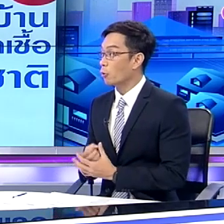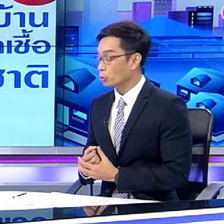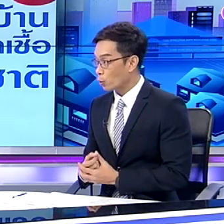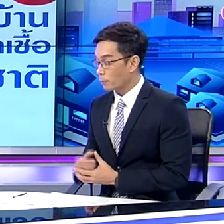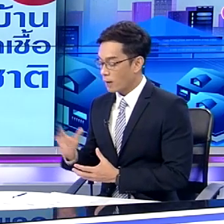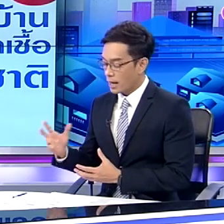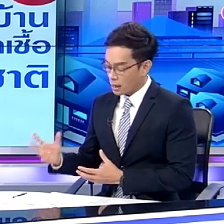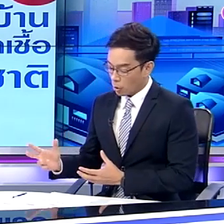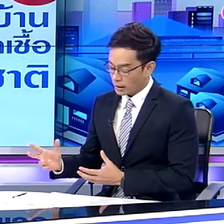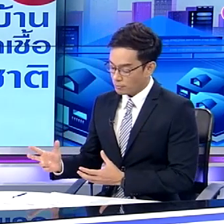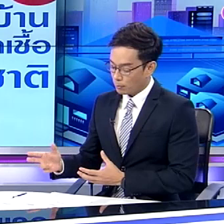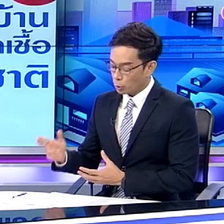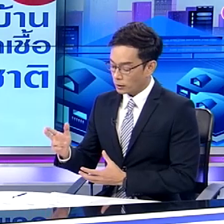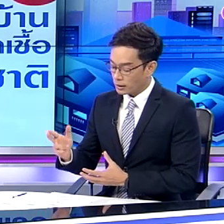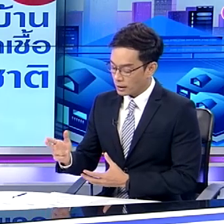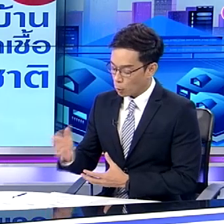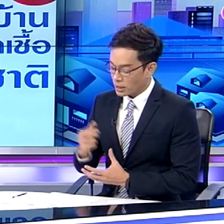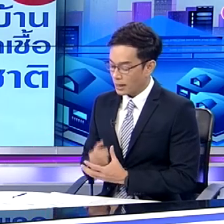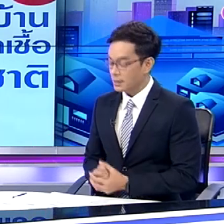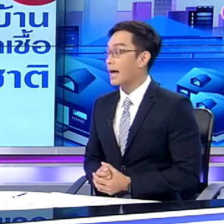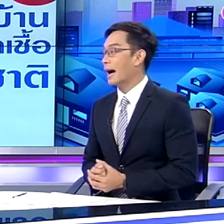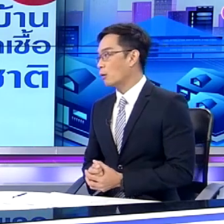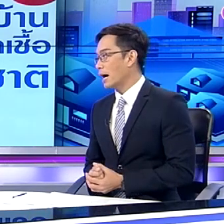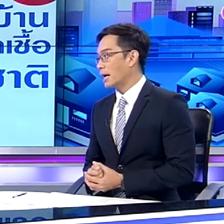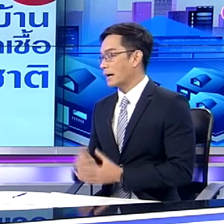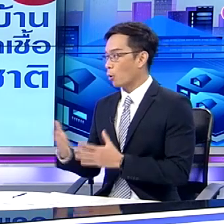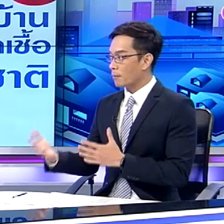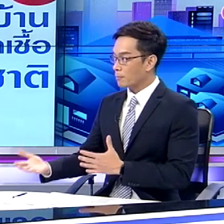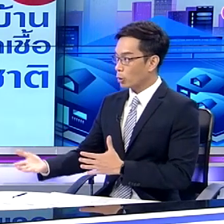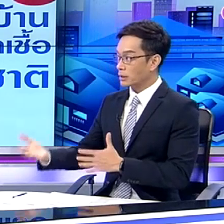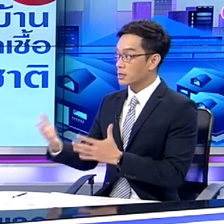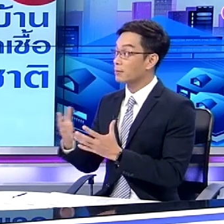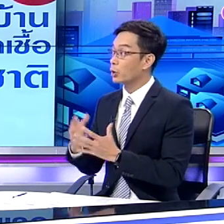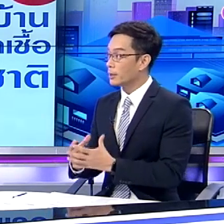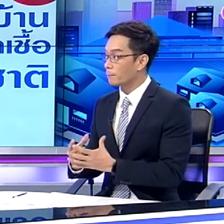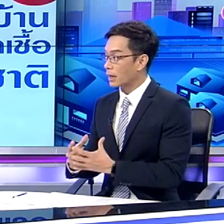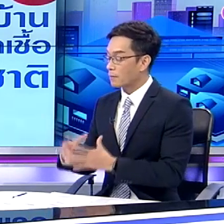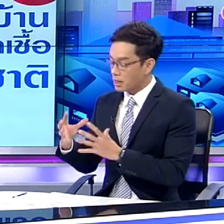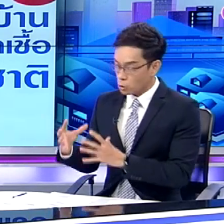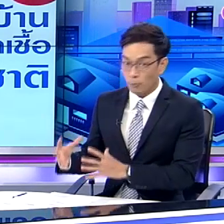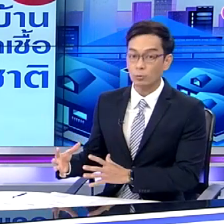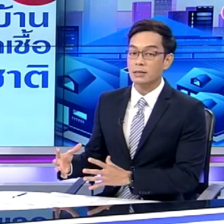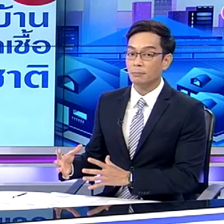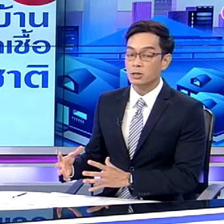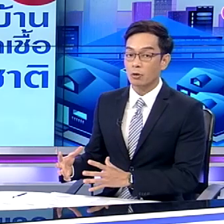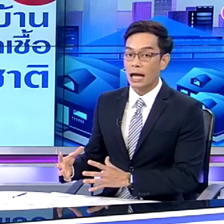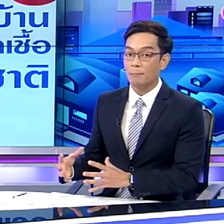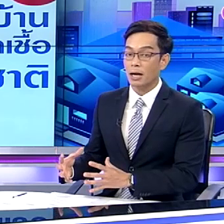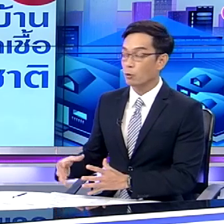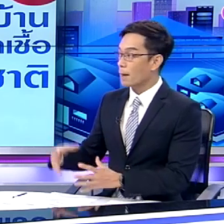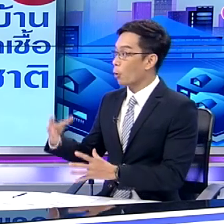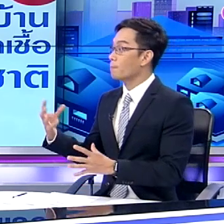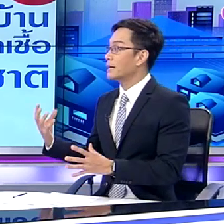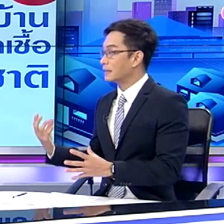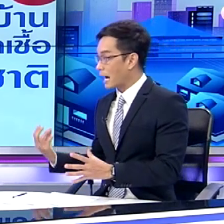ของผลตรวจเพราะว่าก่อนหน้านั้นมีผลตรวจที่โรงพยาบาลยะลาเข้ามานะครับบอกว่ามีคนติดเชื้อจำนวนหนึ่งนะครับส่งไปตรวจซ้ำที่สงขลาปราก